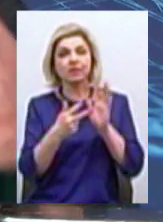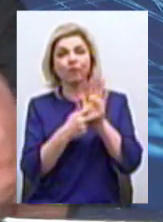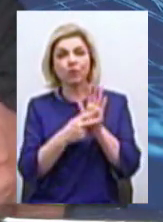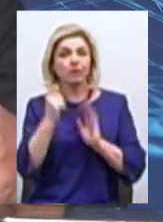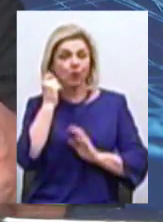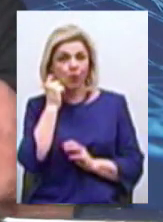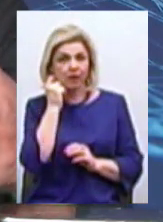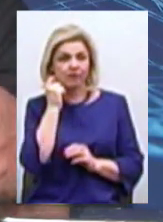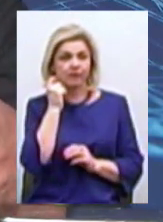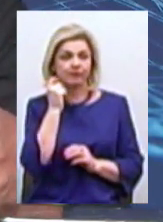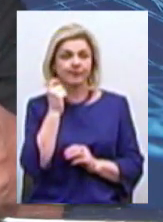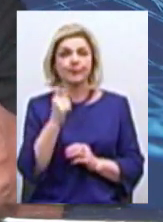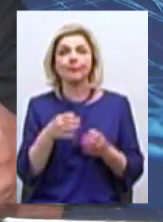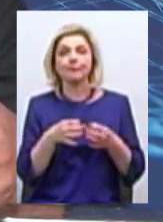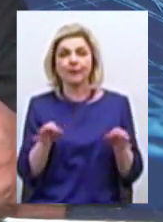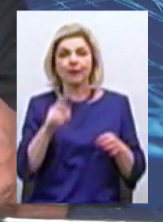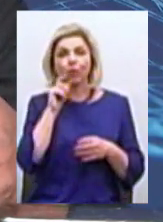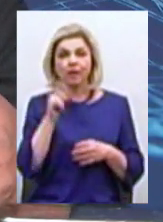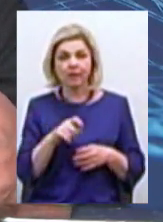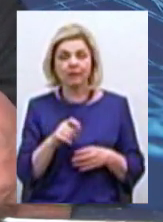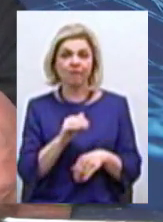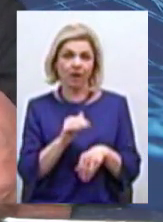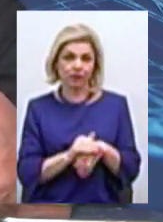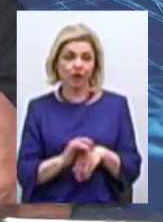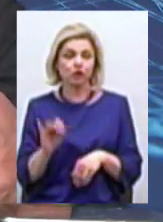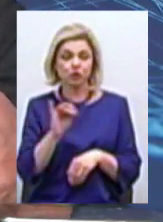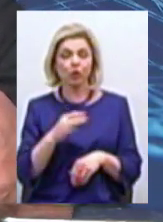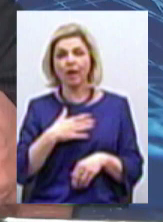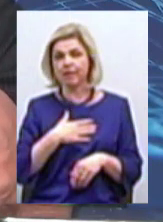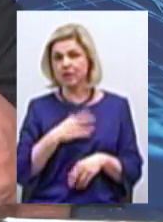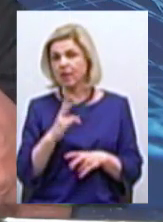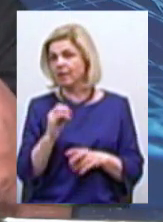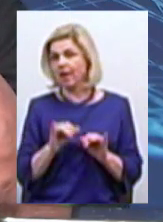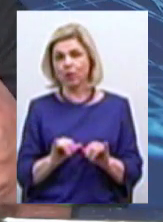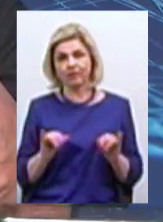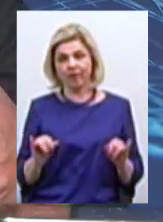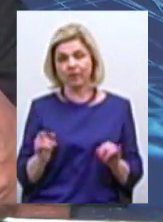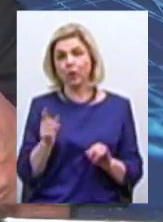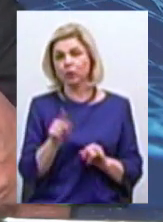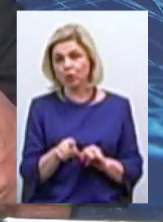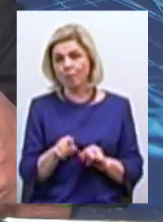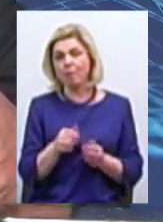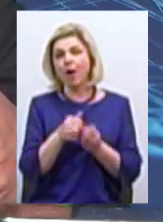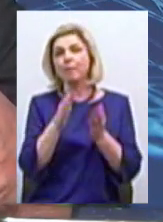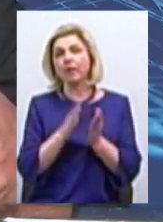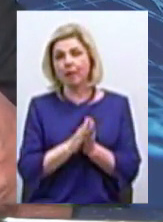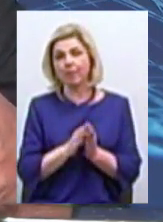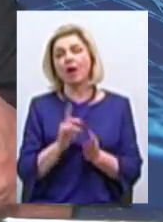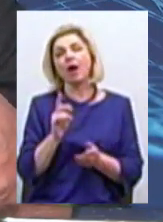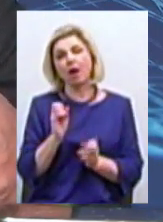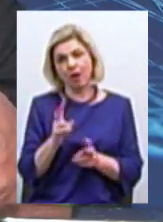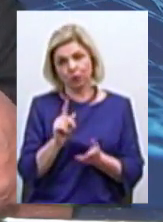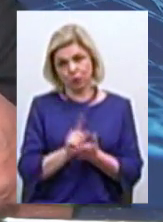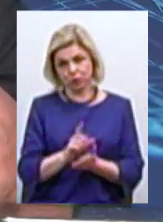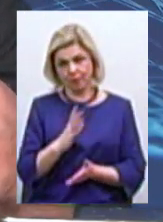років незалежності країни фактично історія наша не розвивалася в тому масштабі, в якому мала б